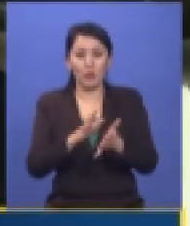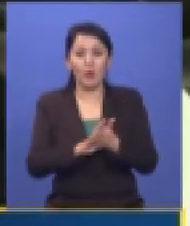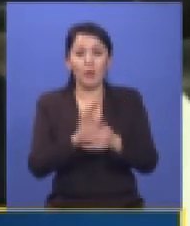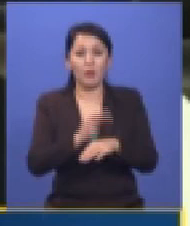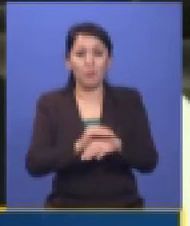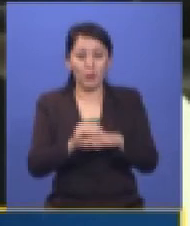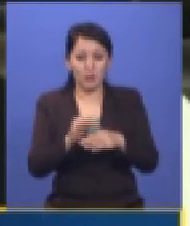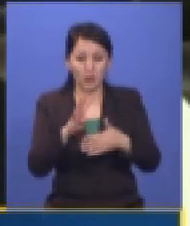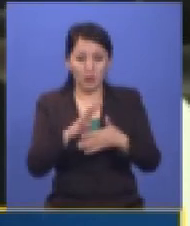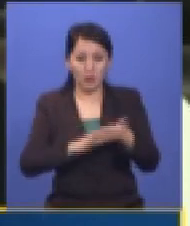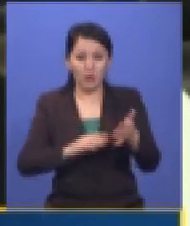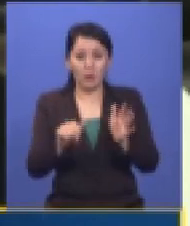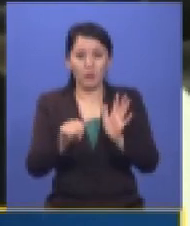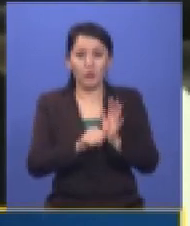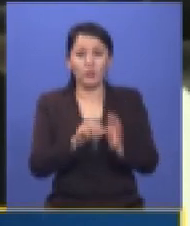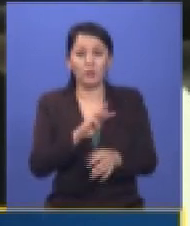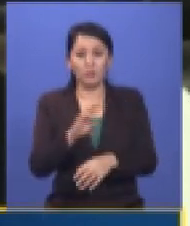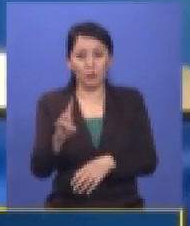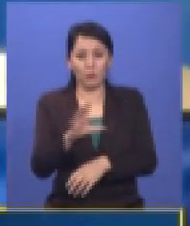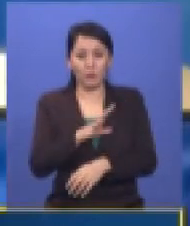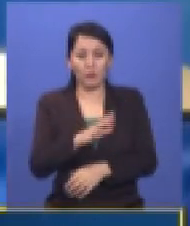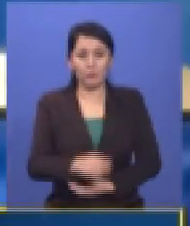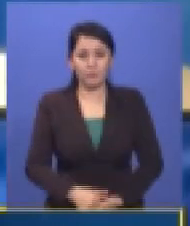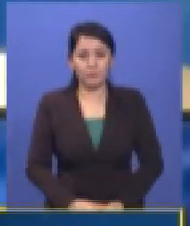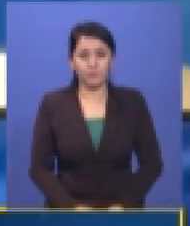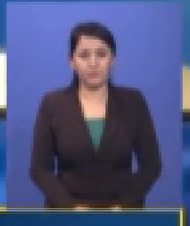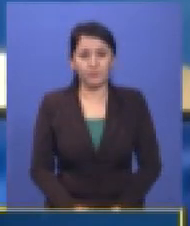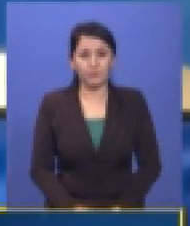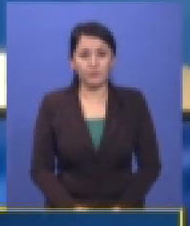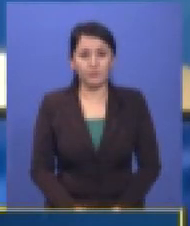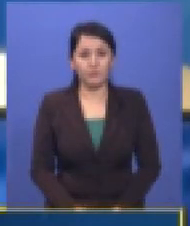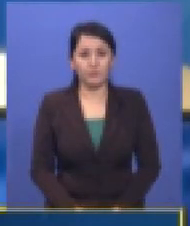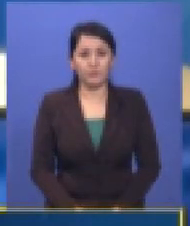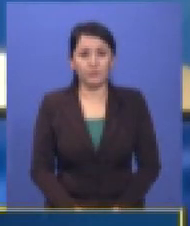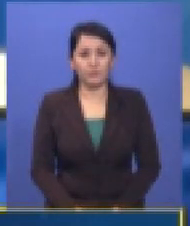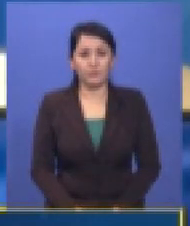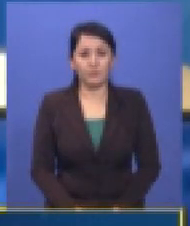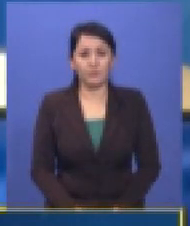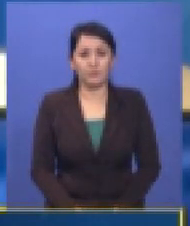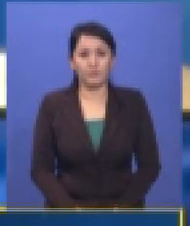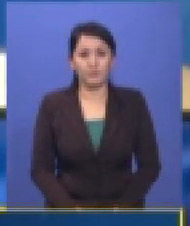Салынған айыппұл сомасы 6 миллион теңгеден асады. Әсел Оразбаева, Наталья Аитова, Анатолий Беланок, жаңалықтар қызметі.